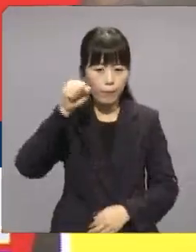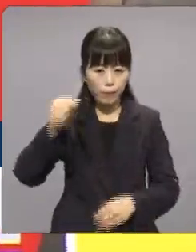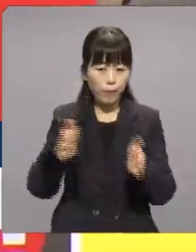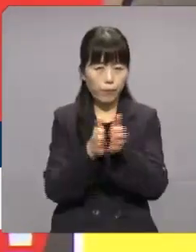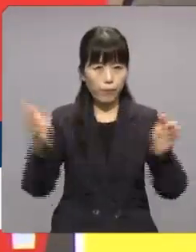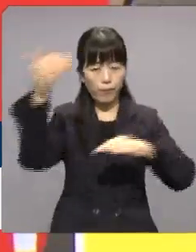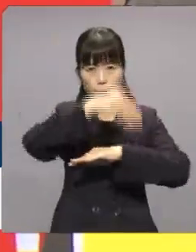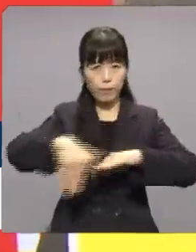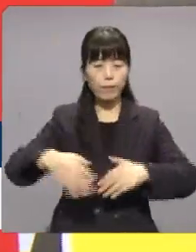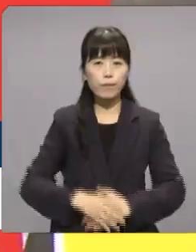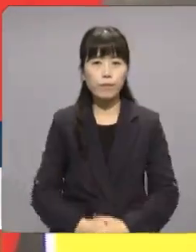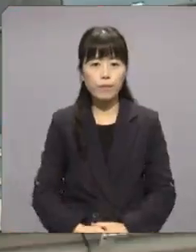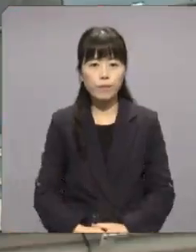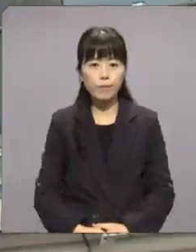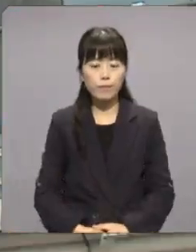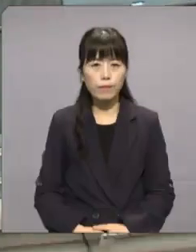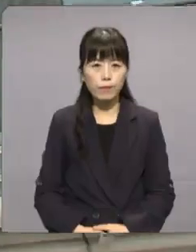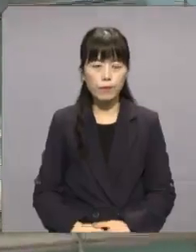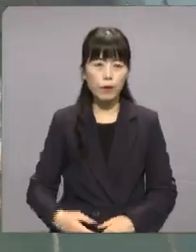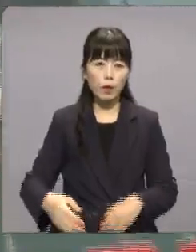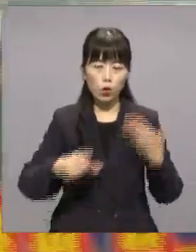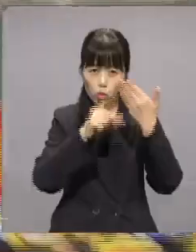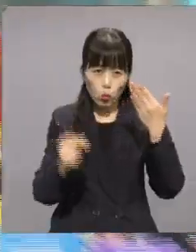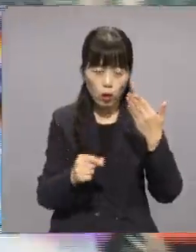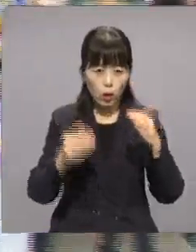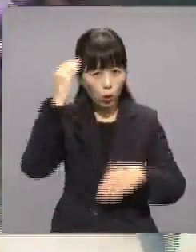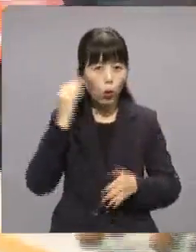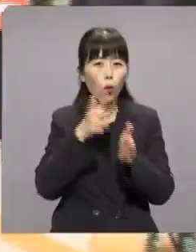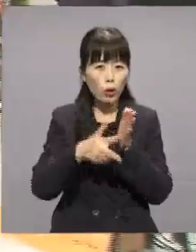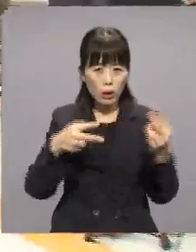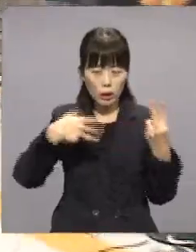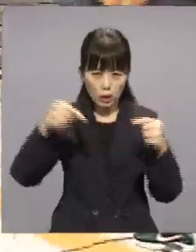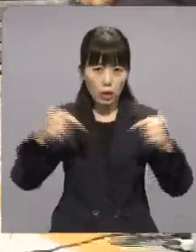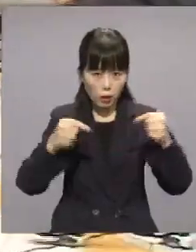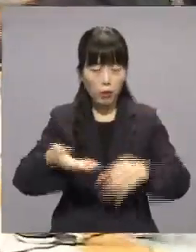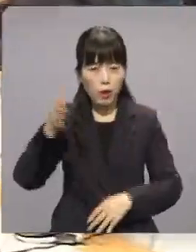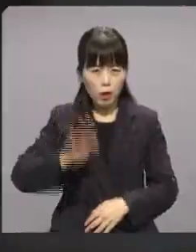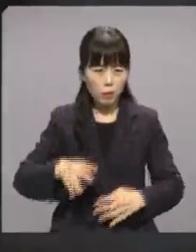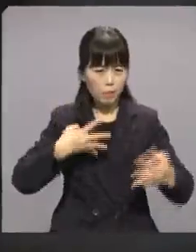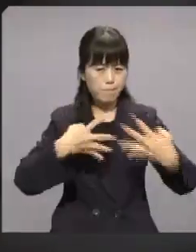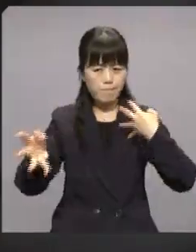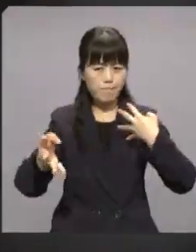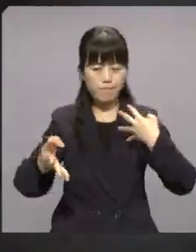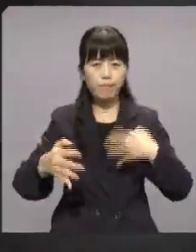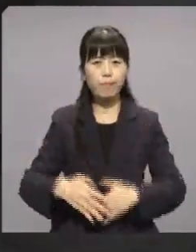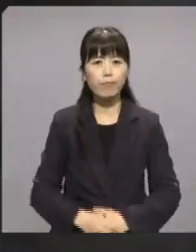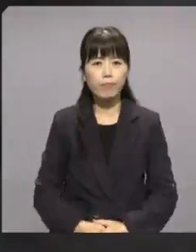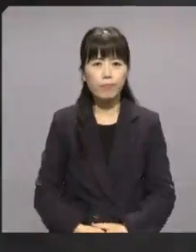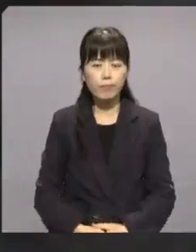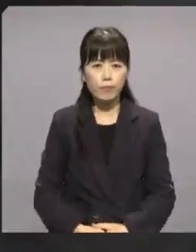총파업에 돌입할 예정입니다. 지난 9월 코레일과 2차 본교섭을 벌였지만 합의에 이르지 못했기